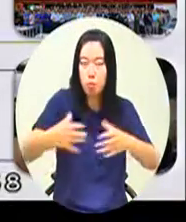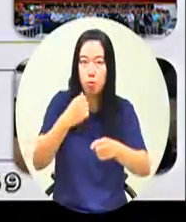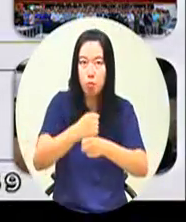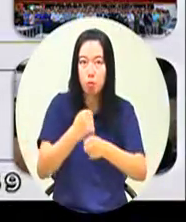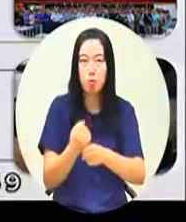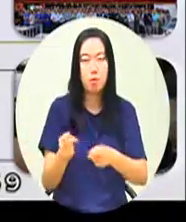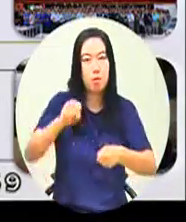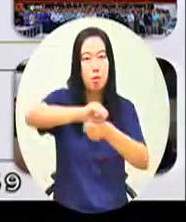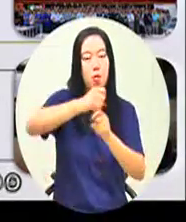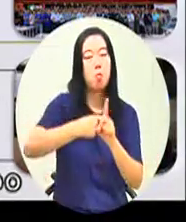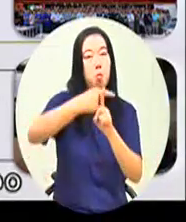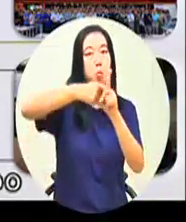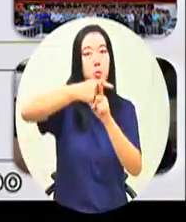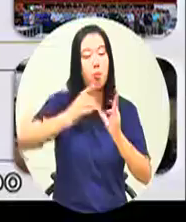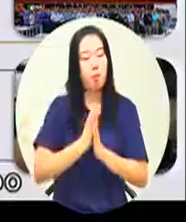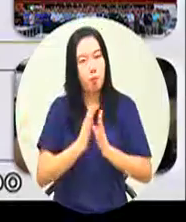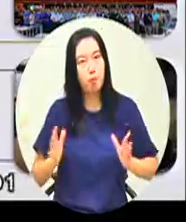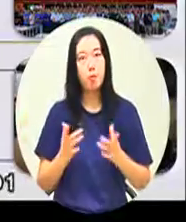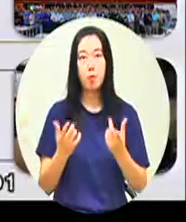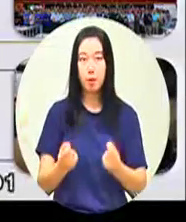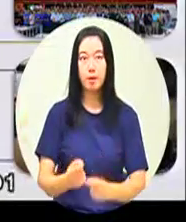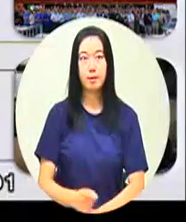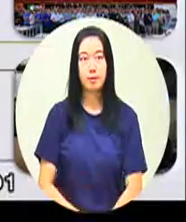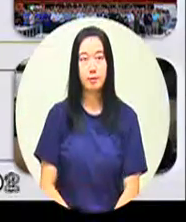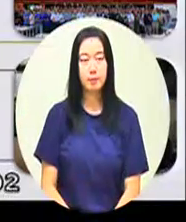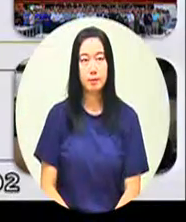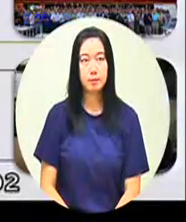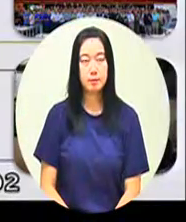深度，以落实整个海洋的环境教育。